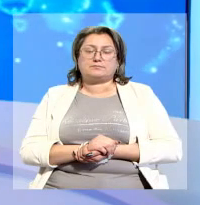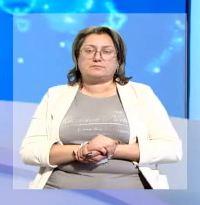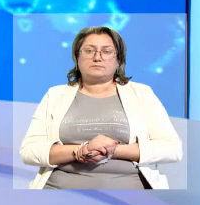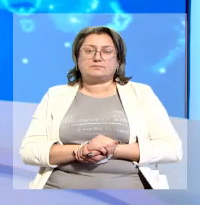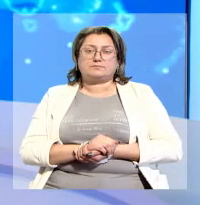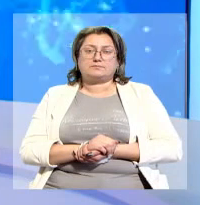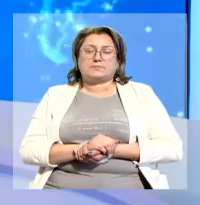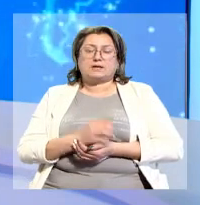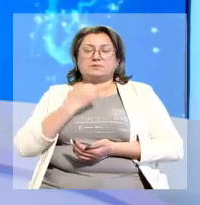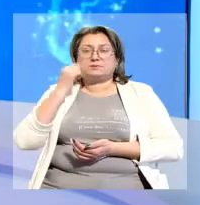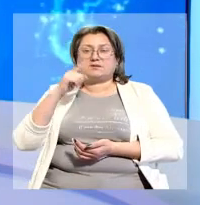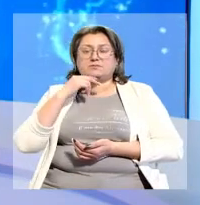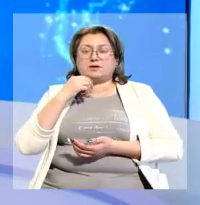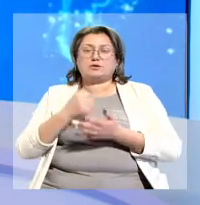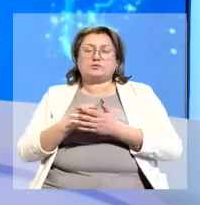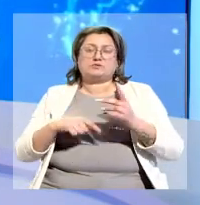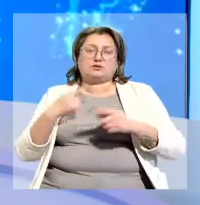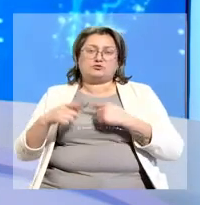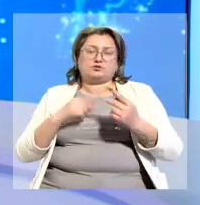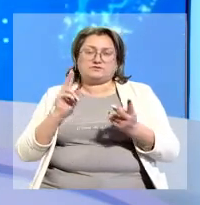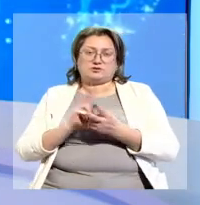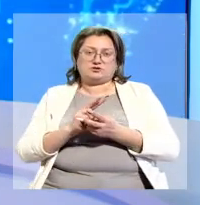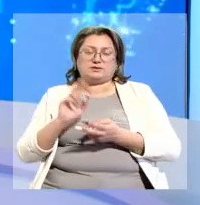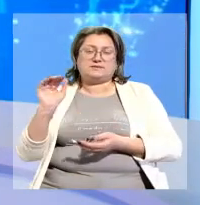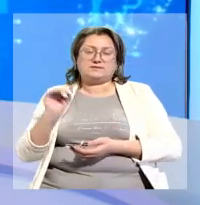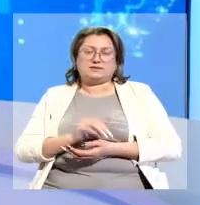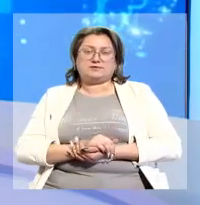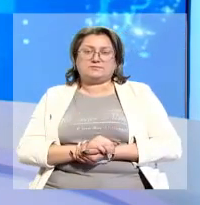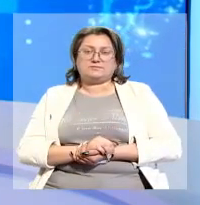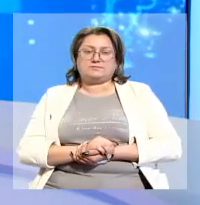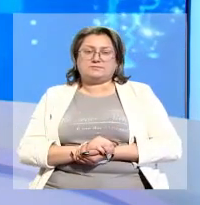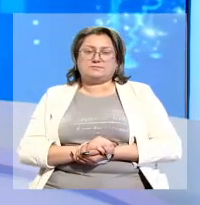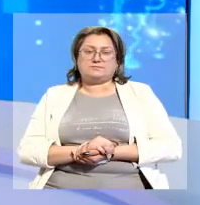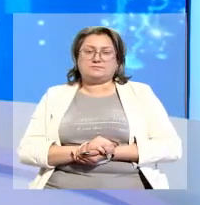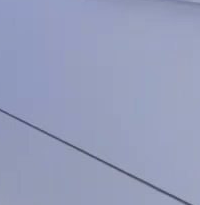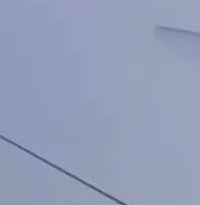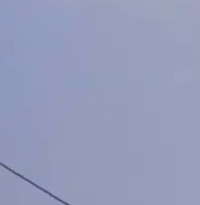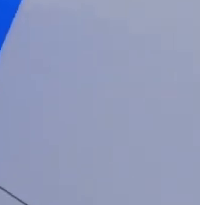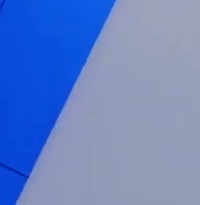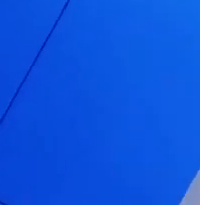Бүгінге келіп жеткен ақпараттар легі осындай, келесі кездескенше аман, сау болыңыздар!